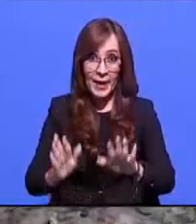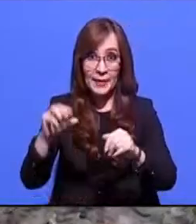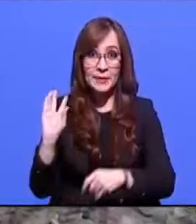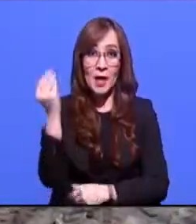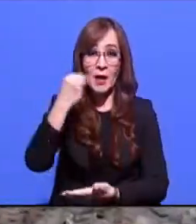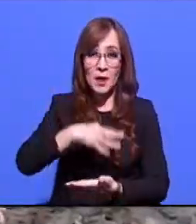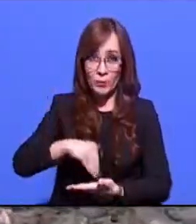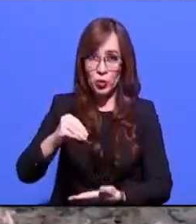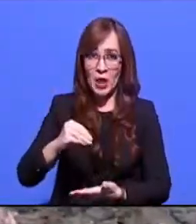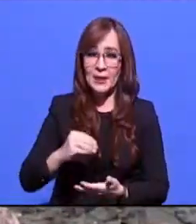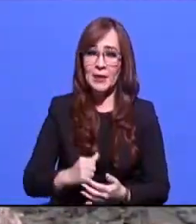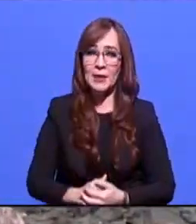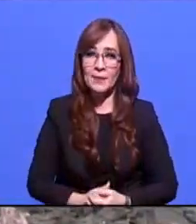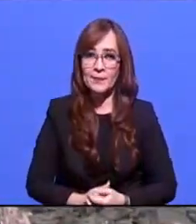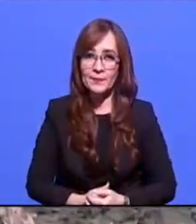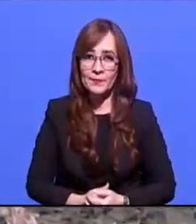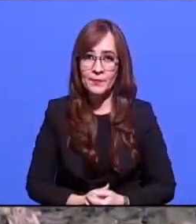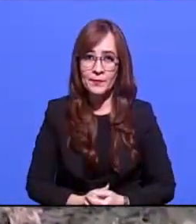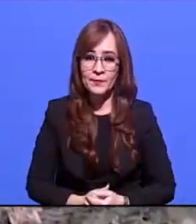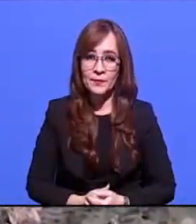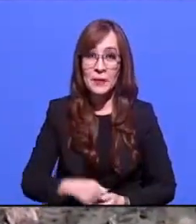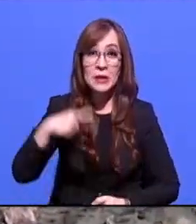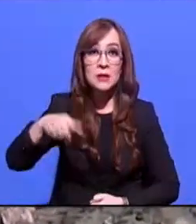pengangkatan lumpur yang sudah membuat sungai dangkal.